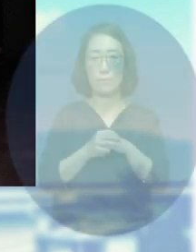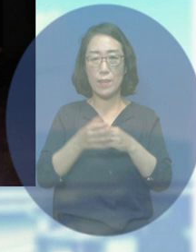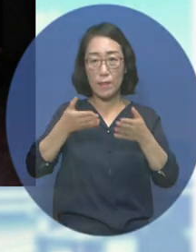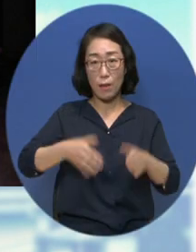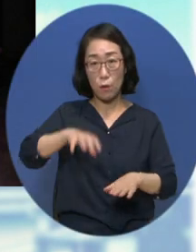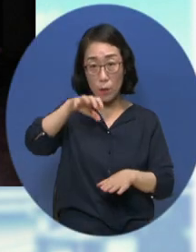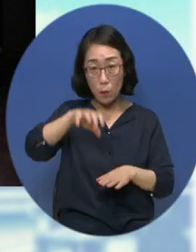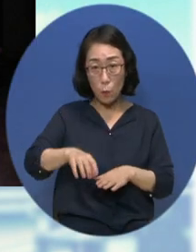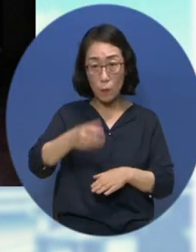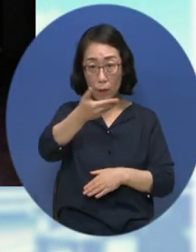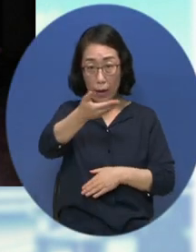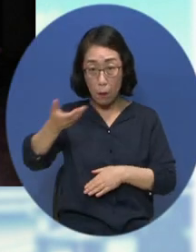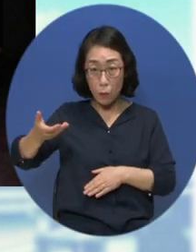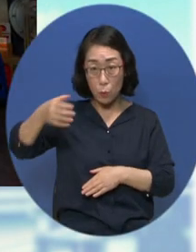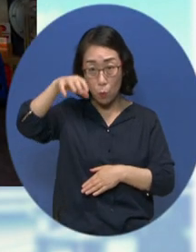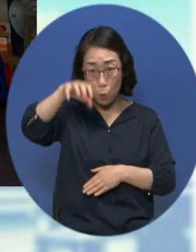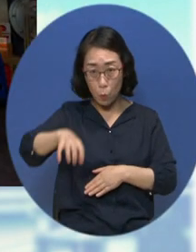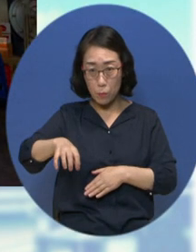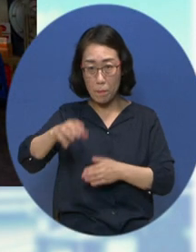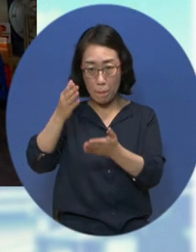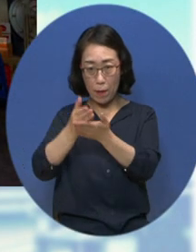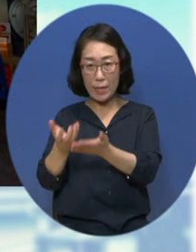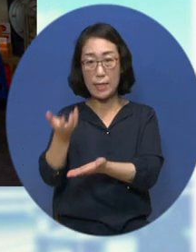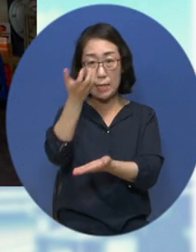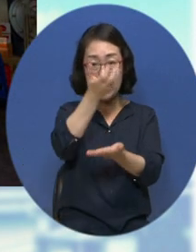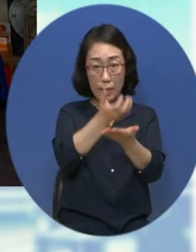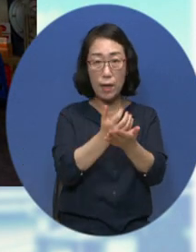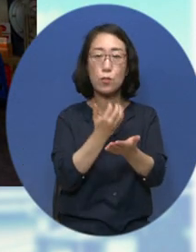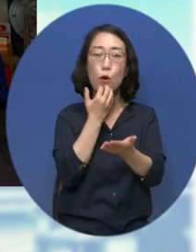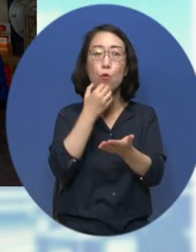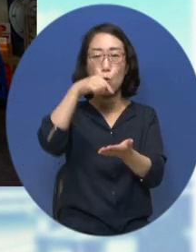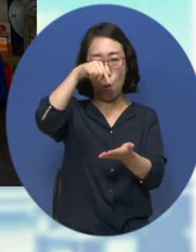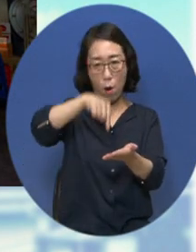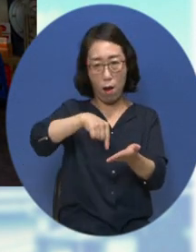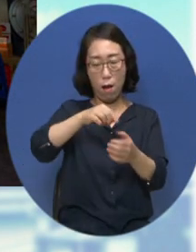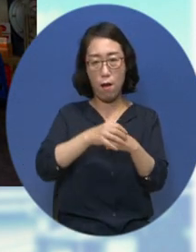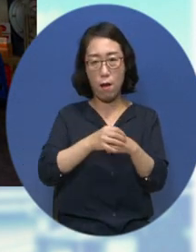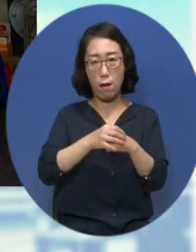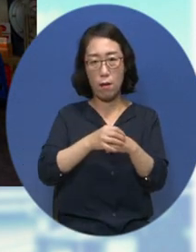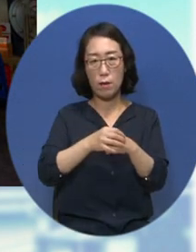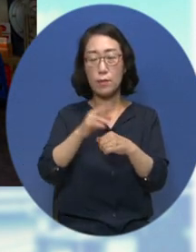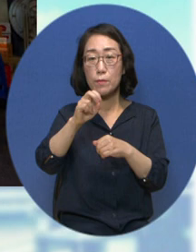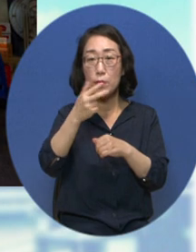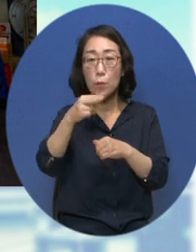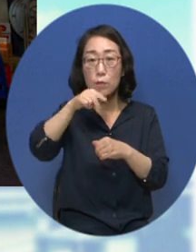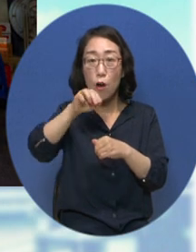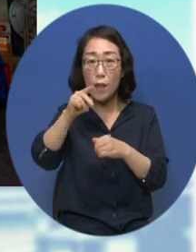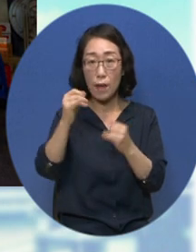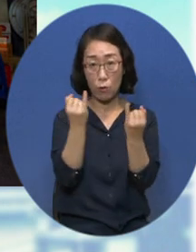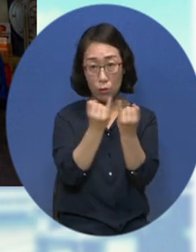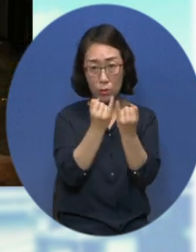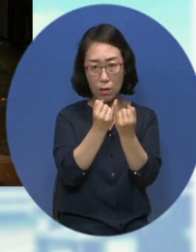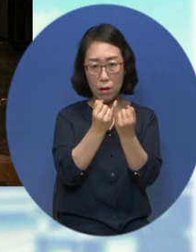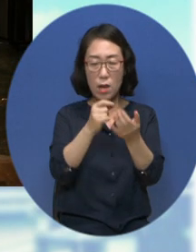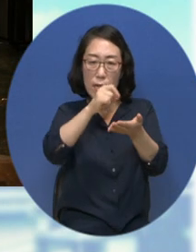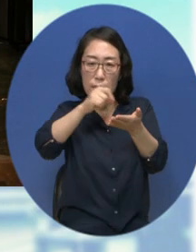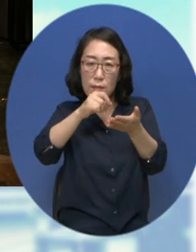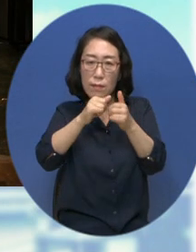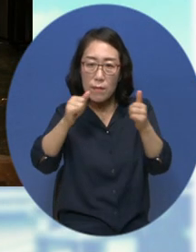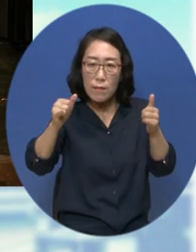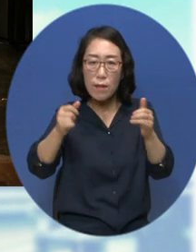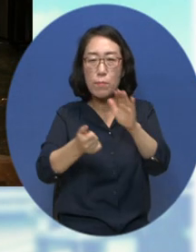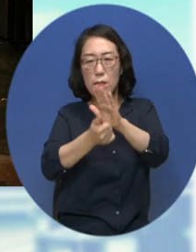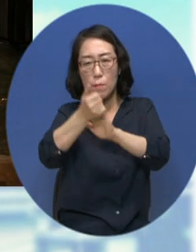고향인 강원도를 떠나 서울로 이사 온 27살 선아영. 작가가 꿈이지만